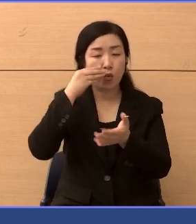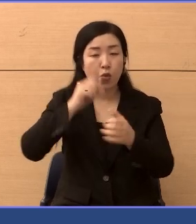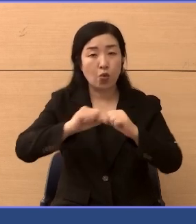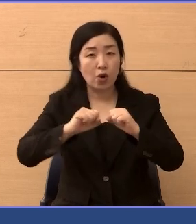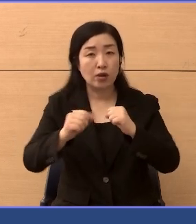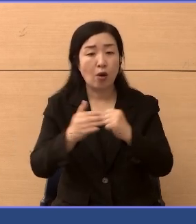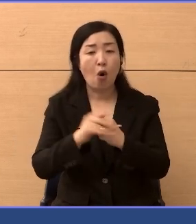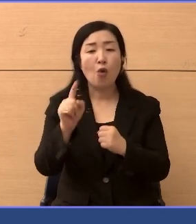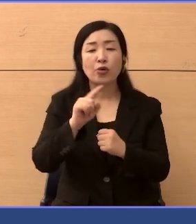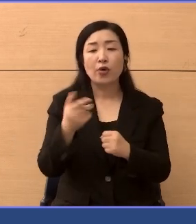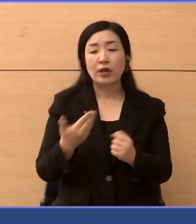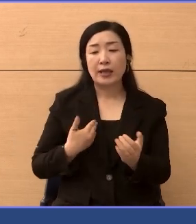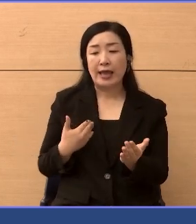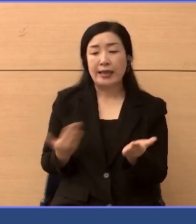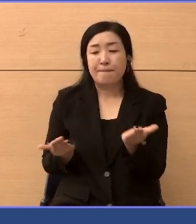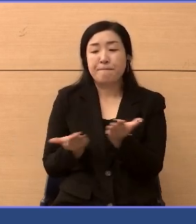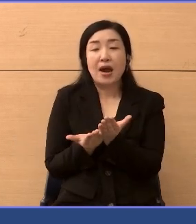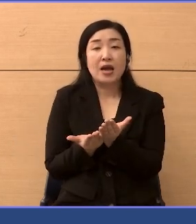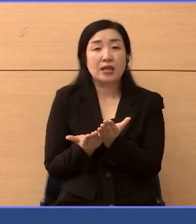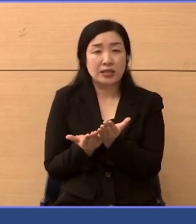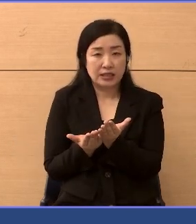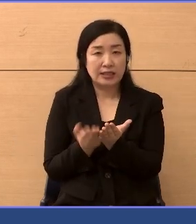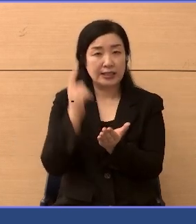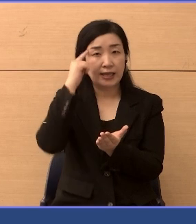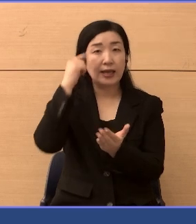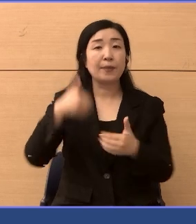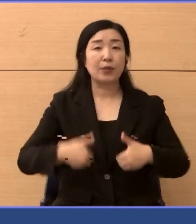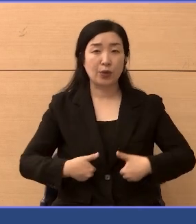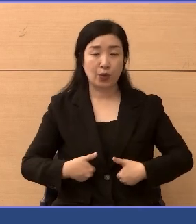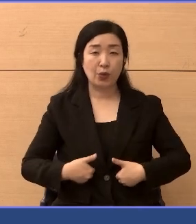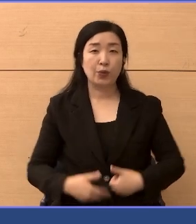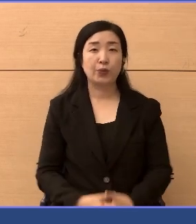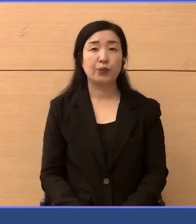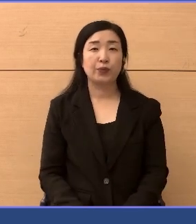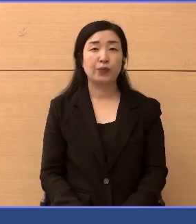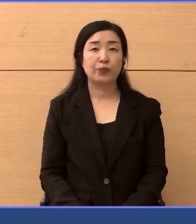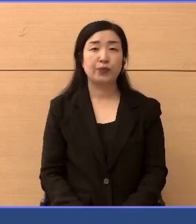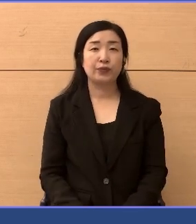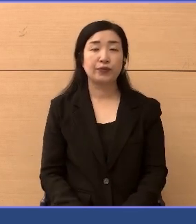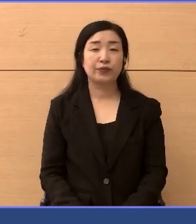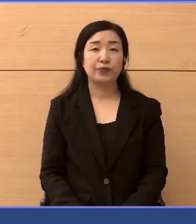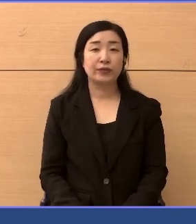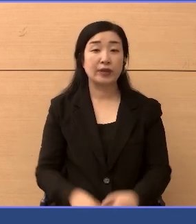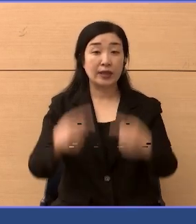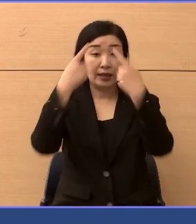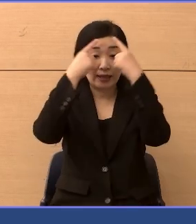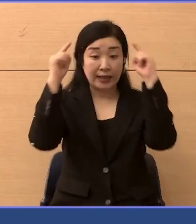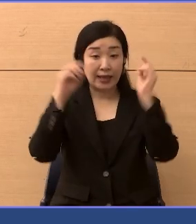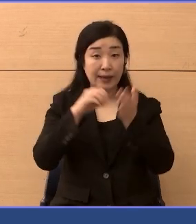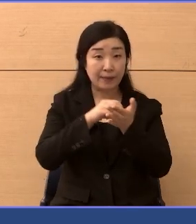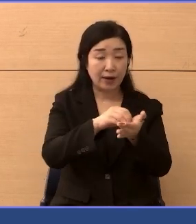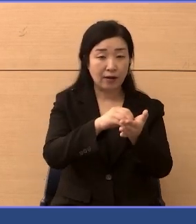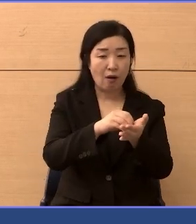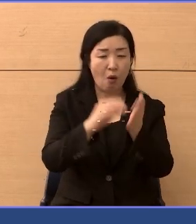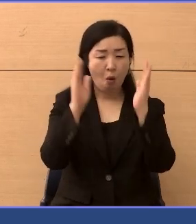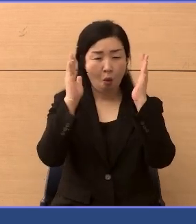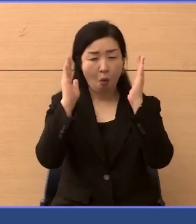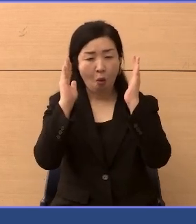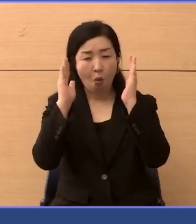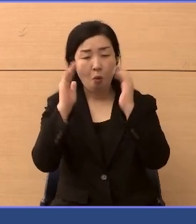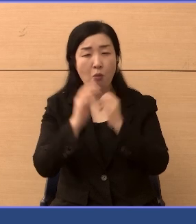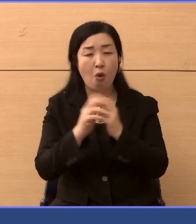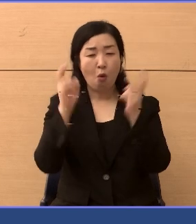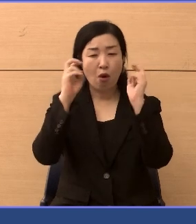일이 problematic 적절할지를 when 계속 people are 생각해 보는 것이 choosing 중요합니다. courses at 이 university or 대학 careers, because they 강좌라던가 may 아니면 커리어를